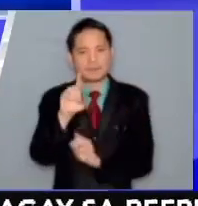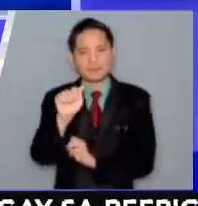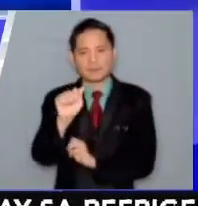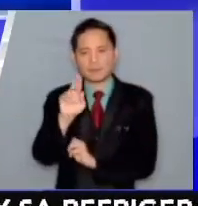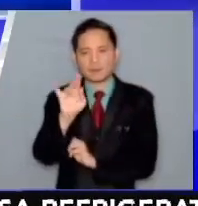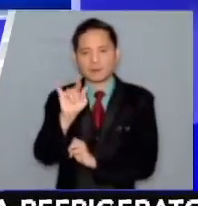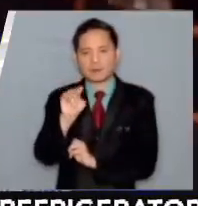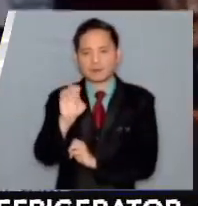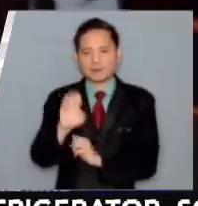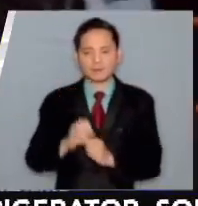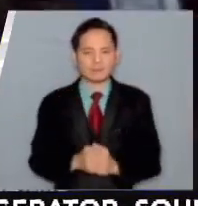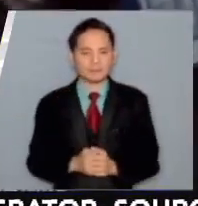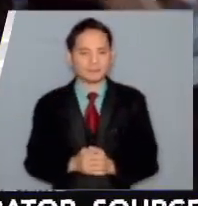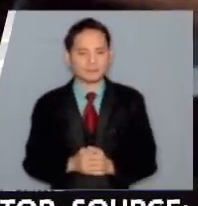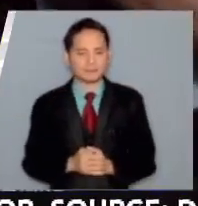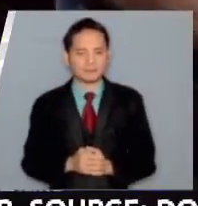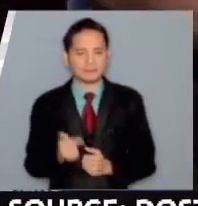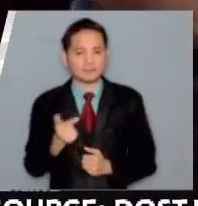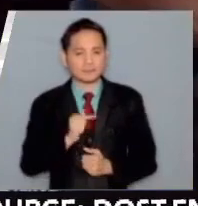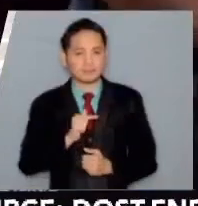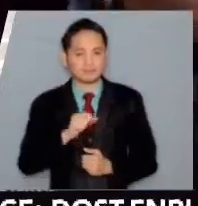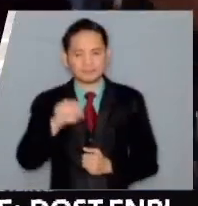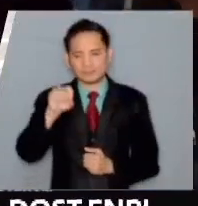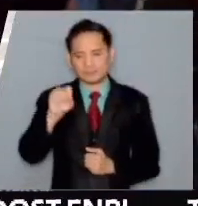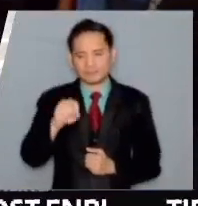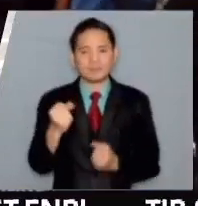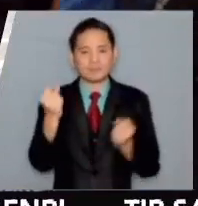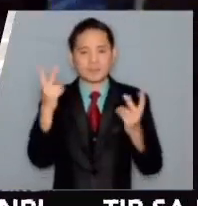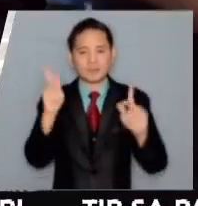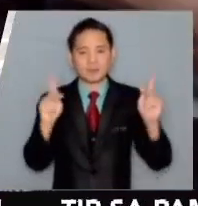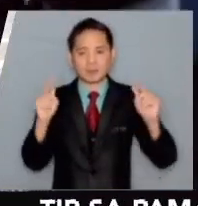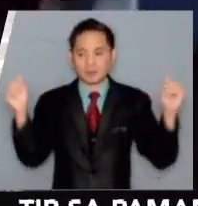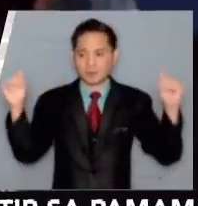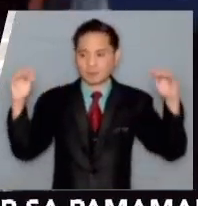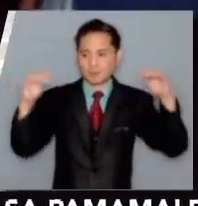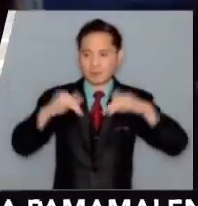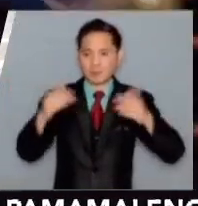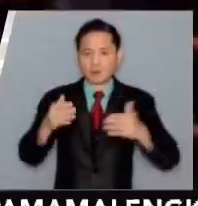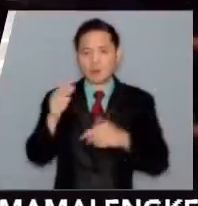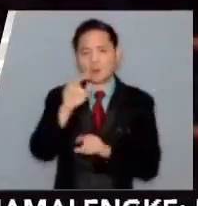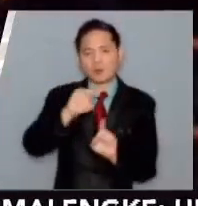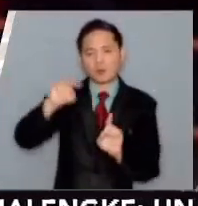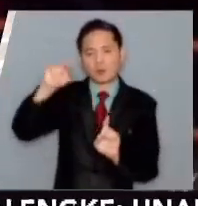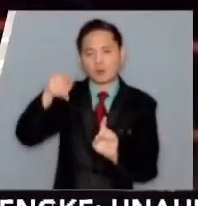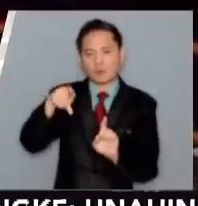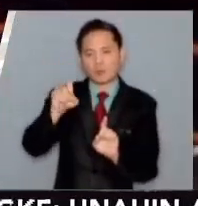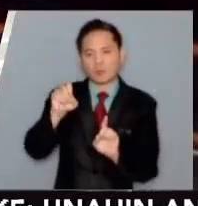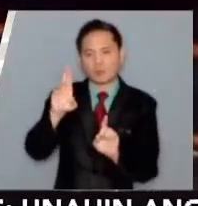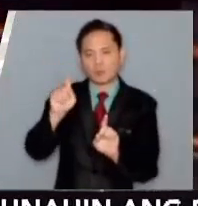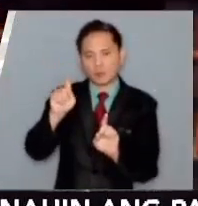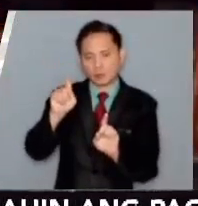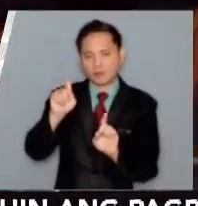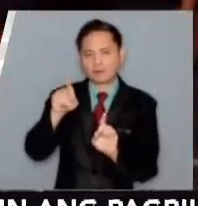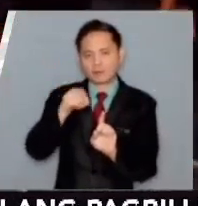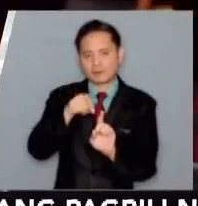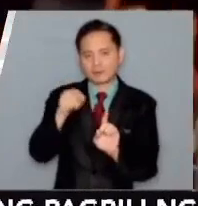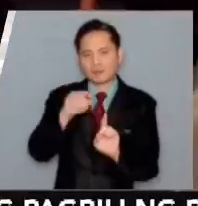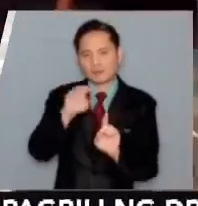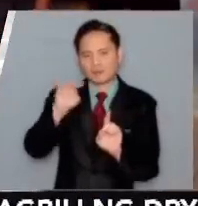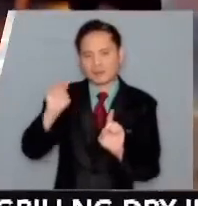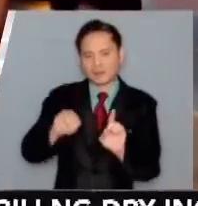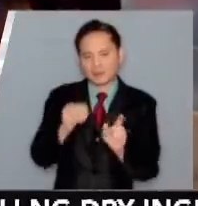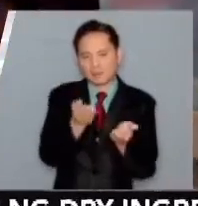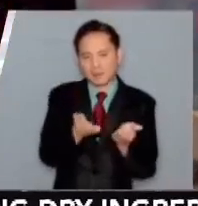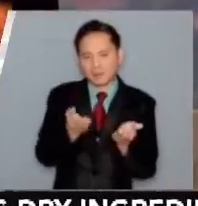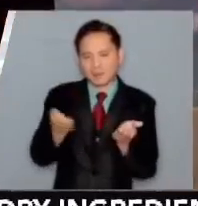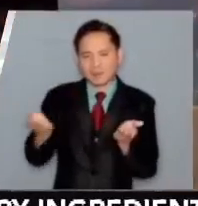June, marami ng pasahero yung nandito sa waiting area ng Northport Passenger Terminal sa Manila. At katulad ng nakikita nyo, marami sa kanila yung wala nang maupuan,